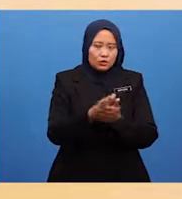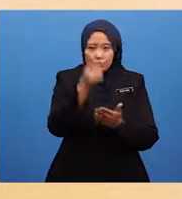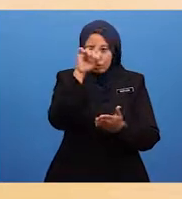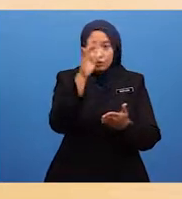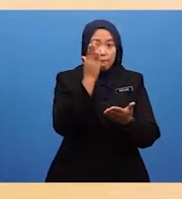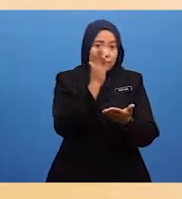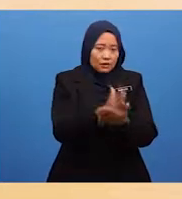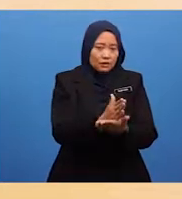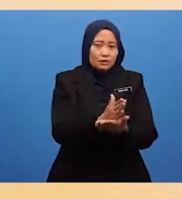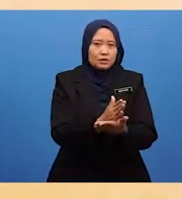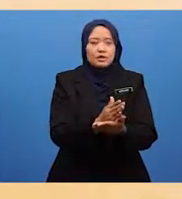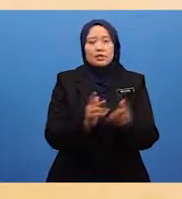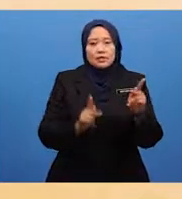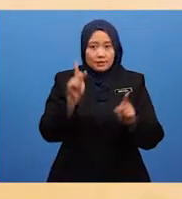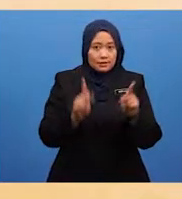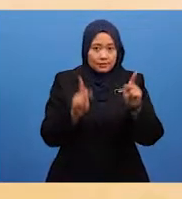Bagus kan daya geseran?